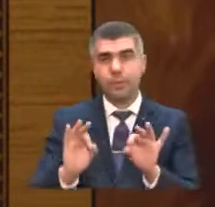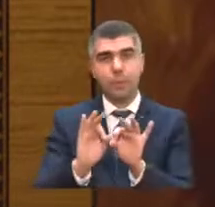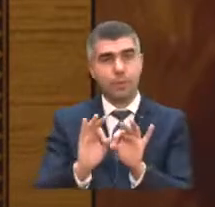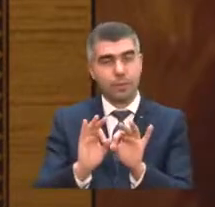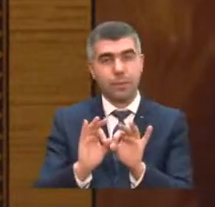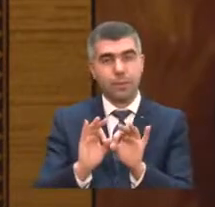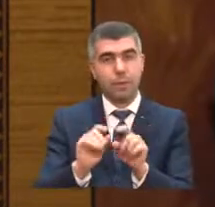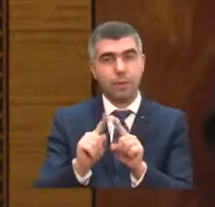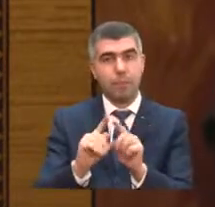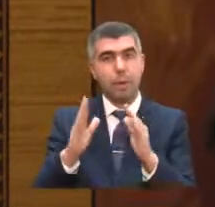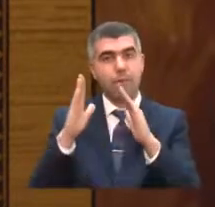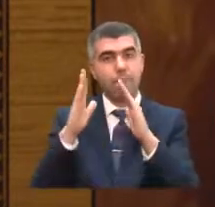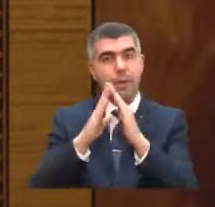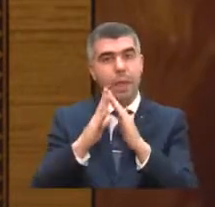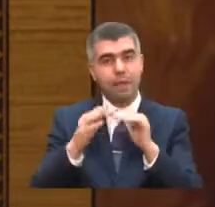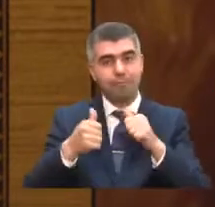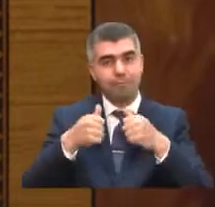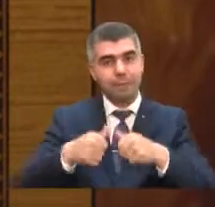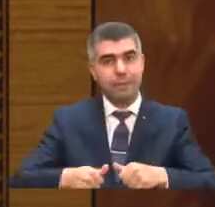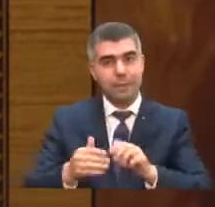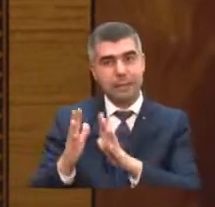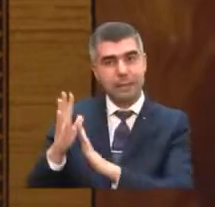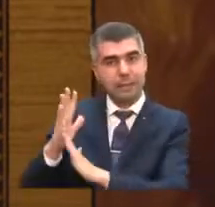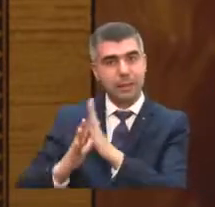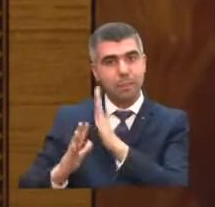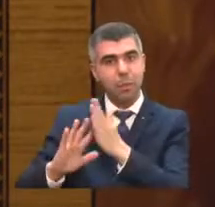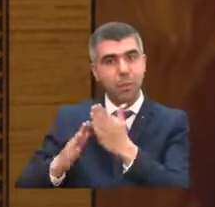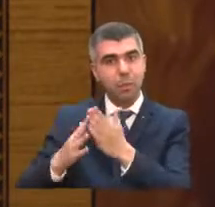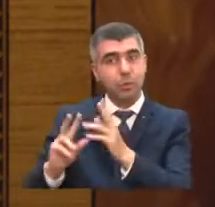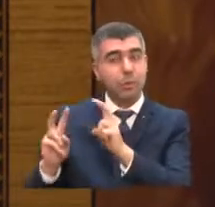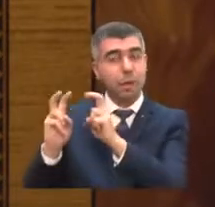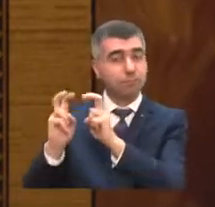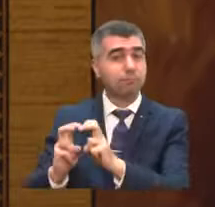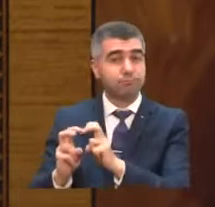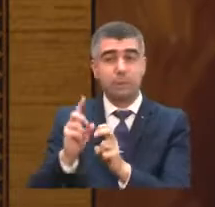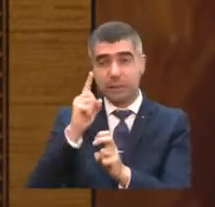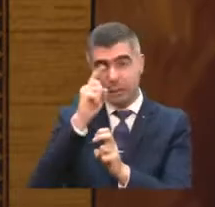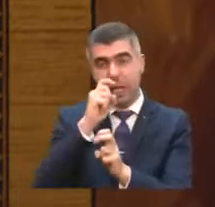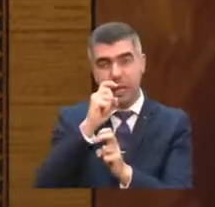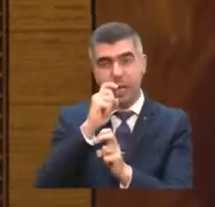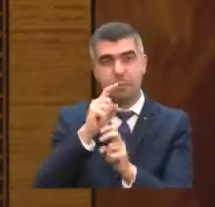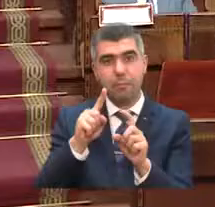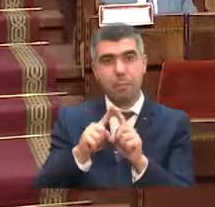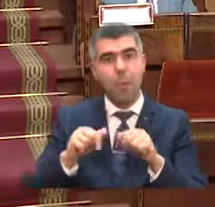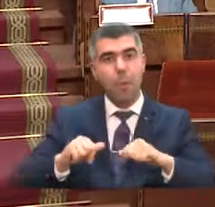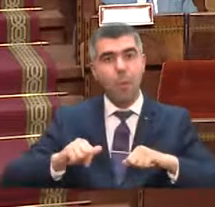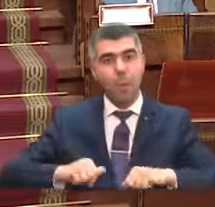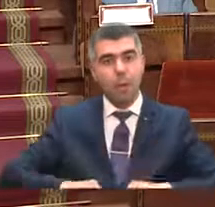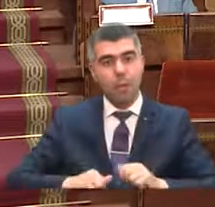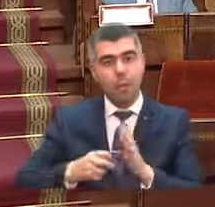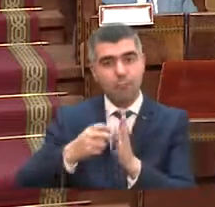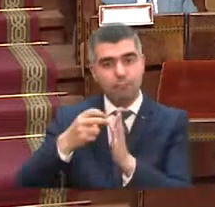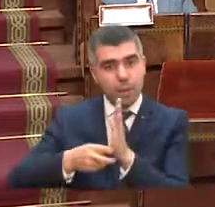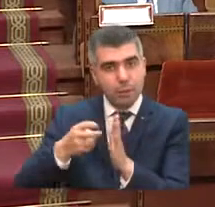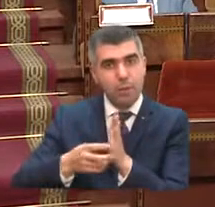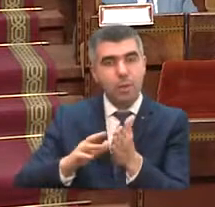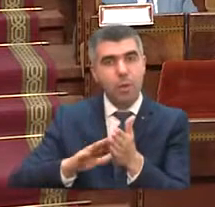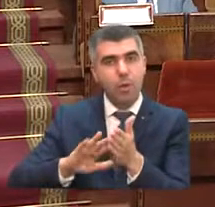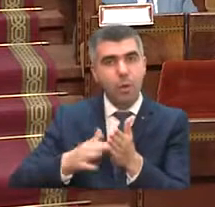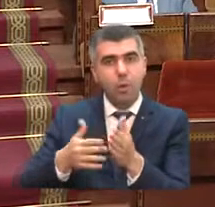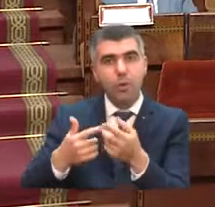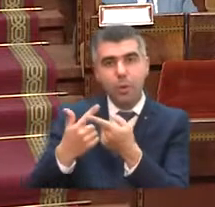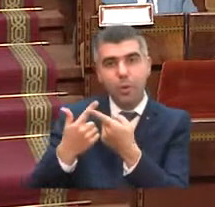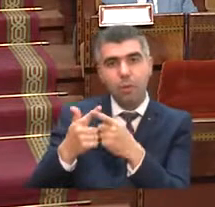إبان الحجر الشامل، وقد تأثرت قطاعات التجهيز والنقل واللوجستيك والماء على غرار باقي القطاعات، وإن